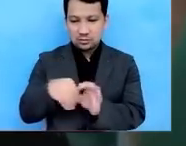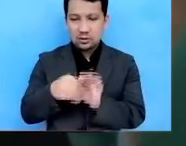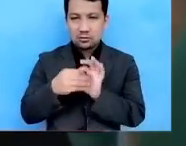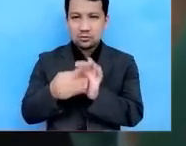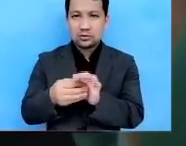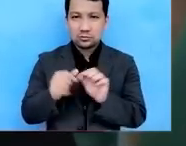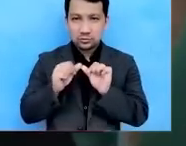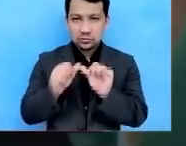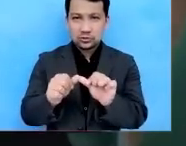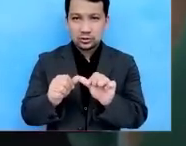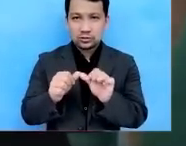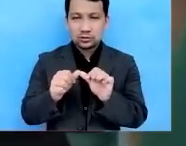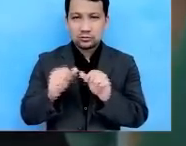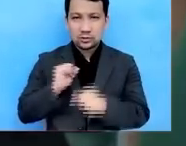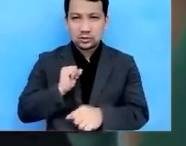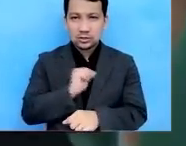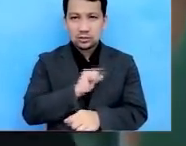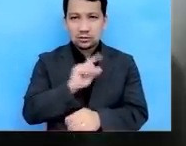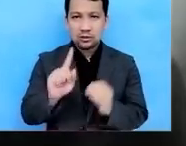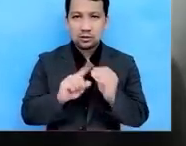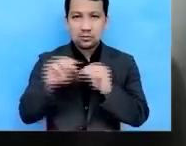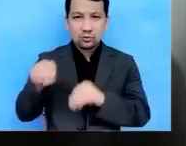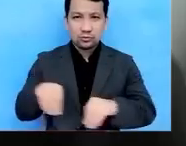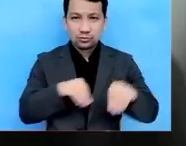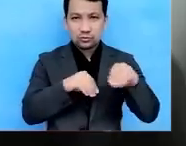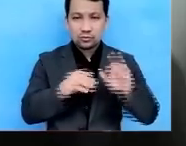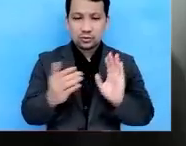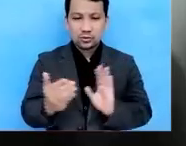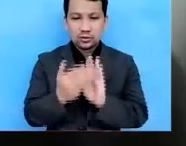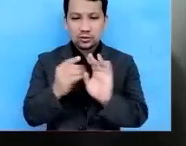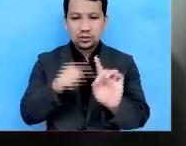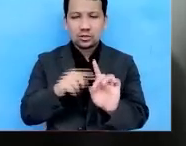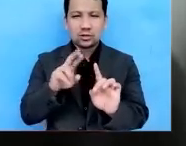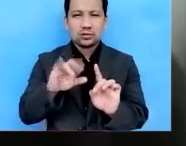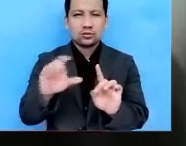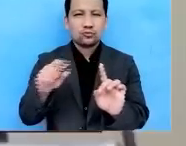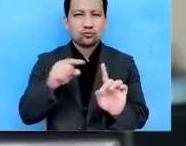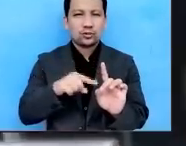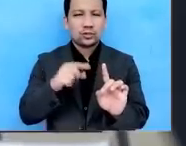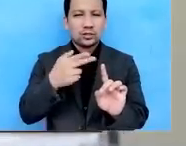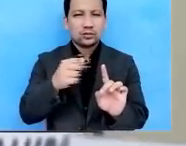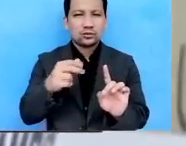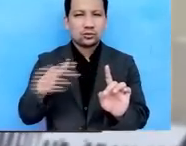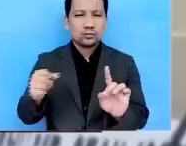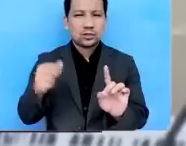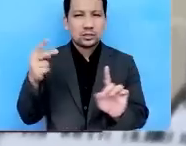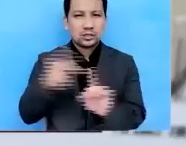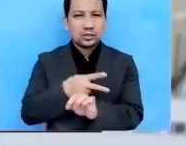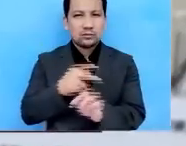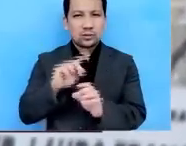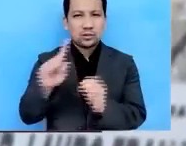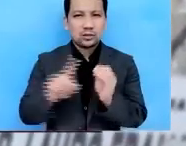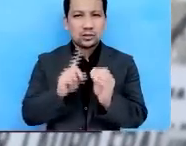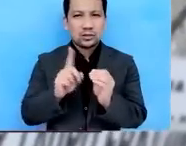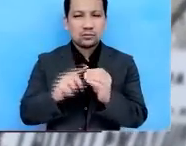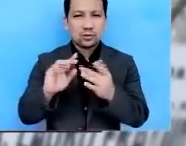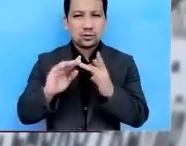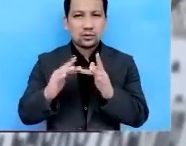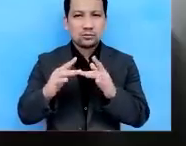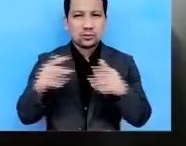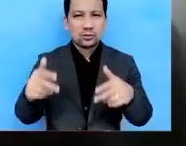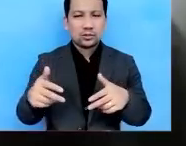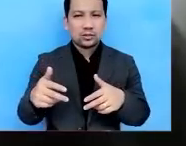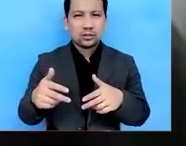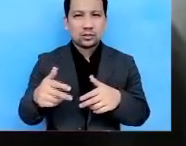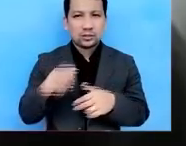ng pagdinig sa Senado, ukol sa human trafficking, humarap si Ridwan, isang Indonesian na biktima umuno ng online scam hub sa